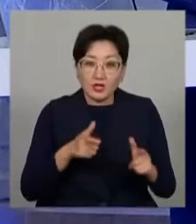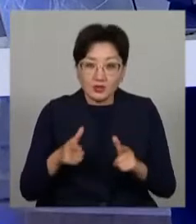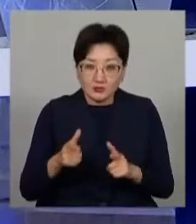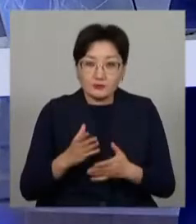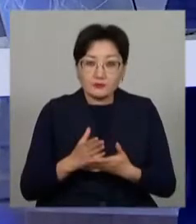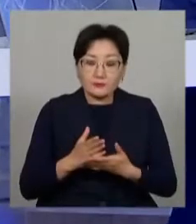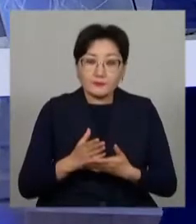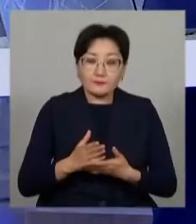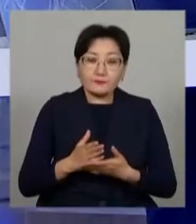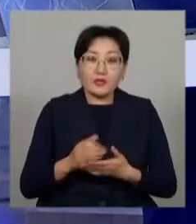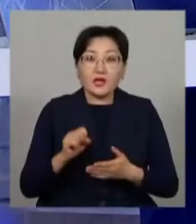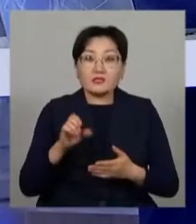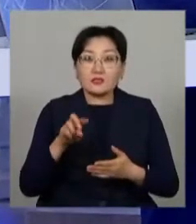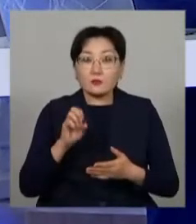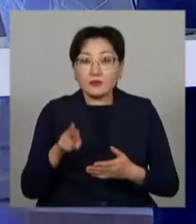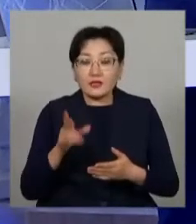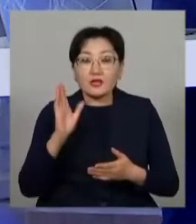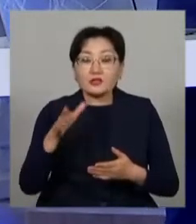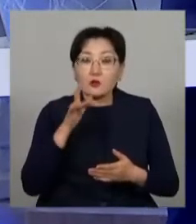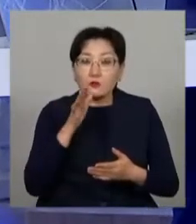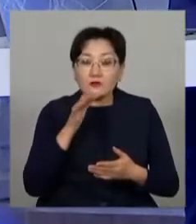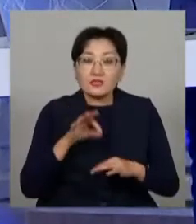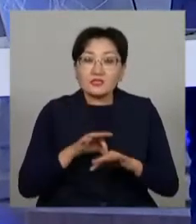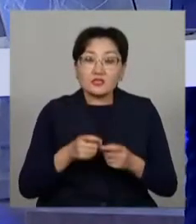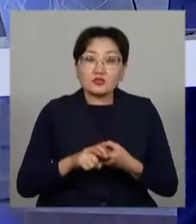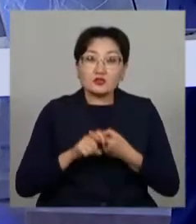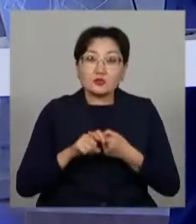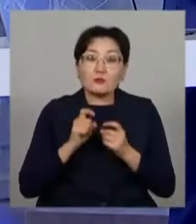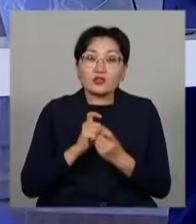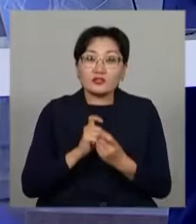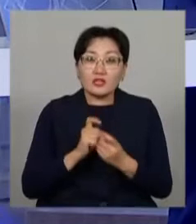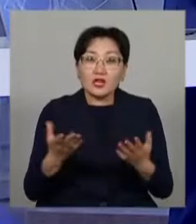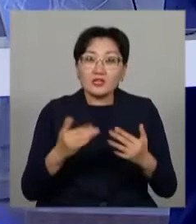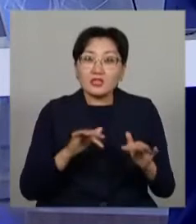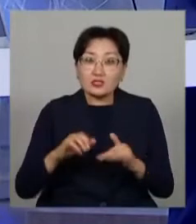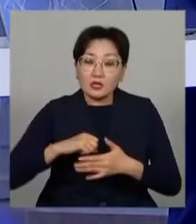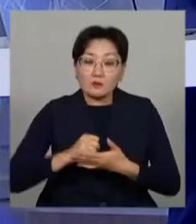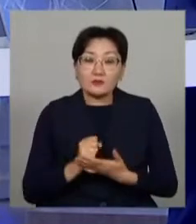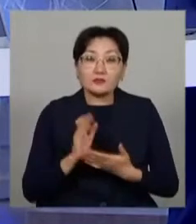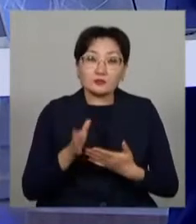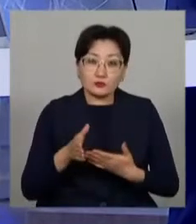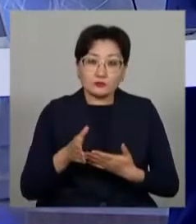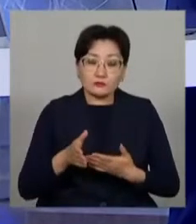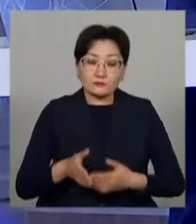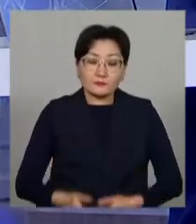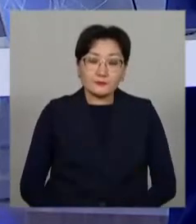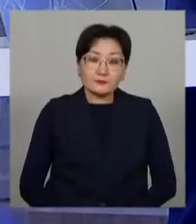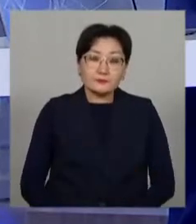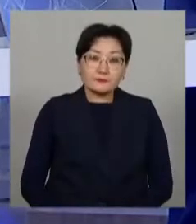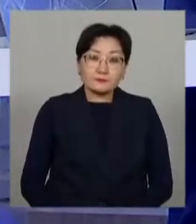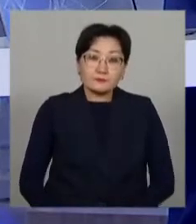тұр. Асылбек, алдағы уақытта коронавируспен күресте қандай шаралар қабылданатын болады?